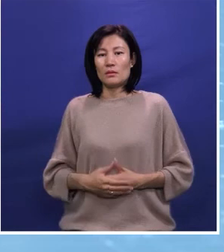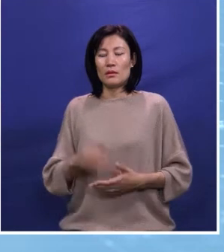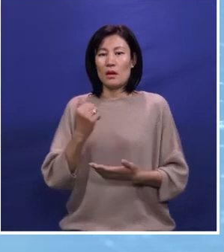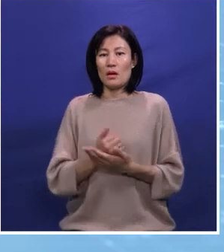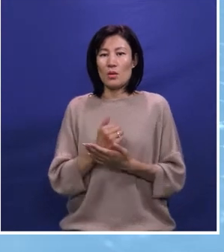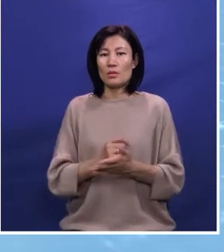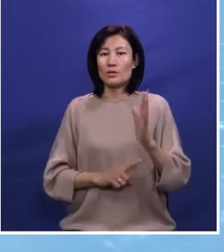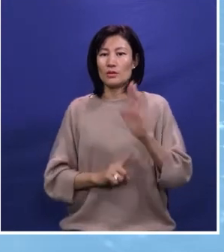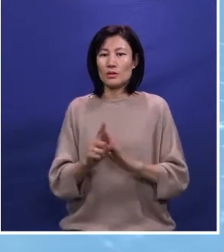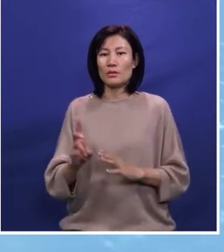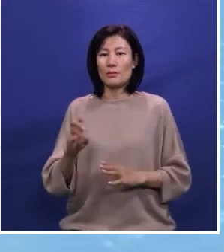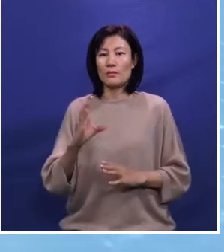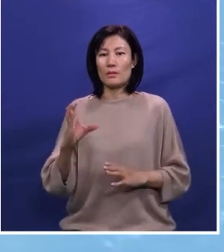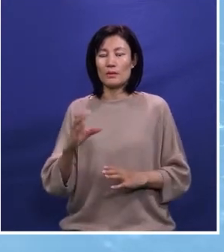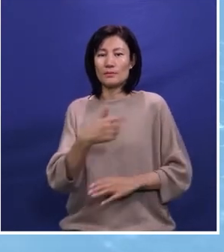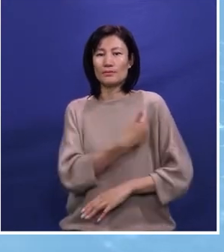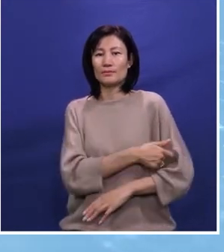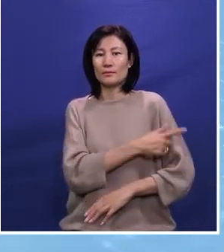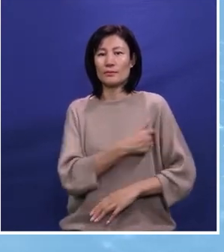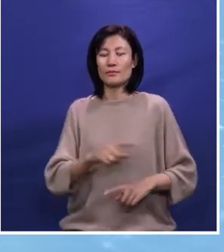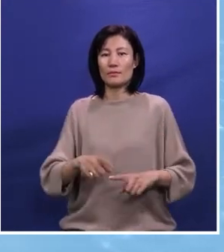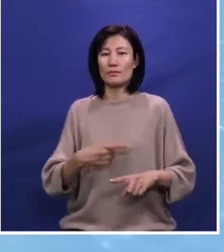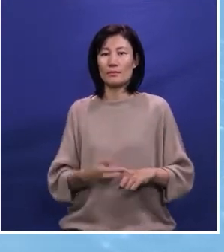шықты. Бас санитар дәрігері.